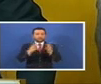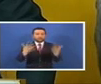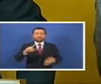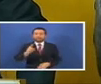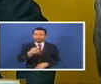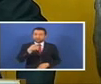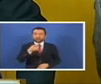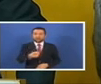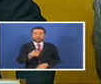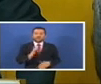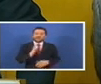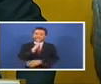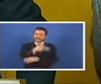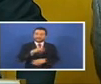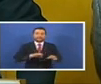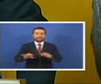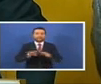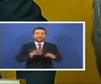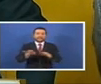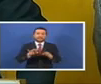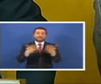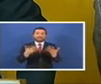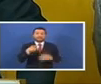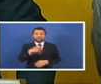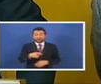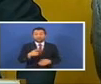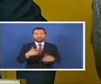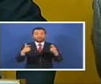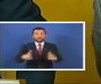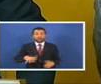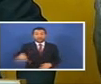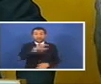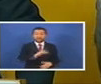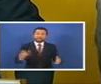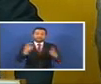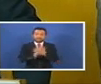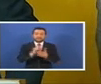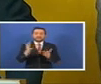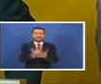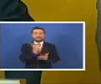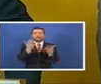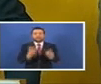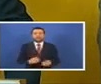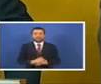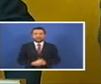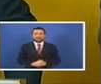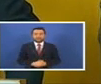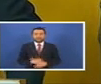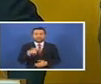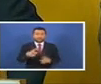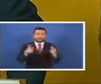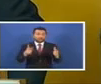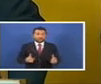bularak geleceğimizi ve bu bölgenin barışını sağlayabiliriz.